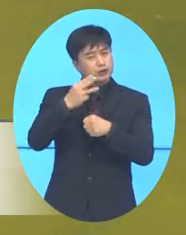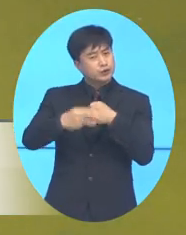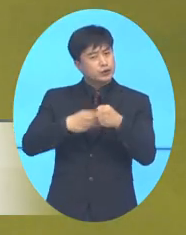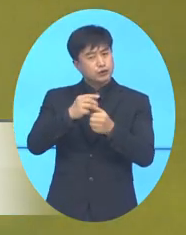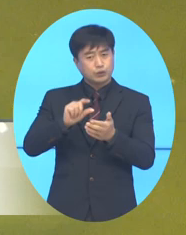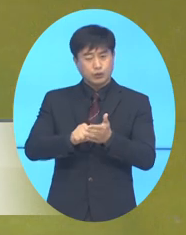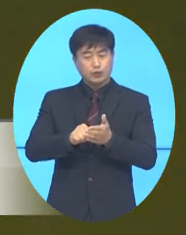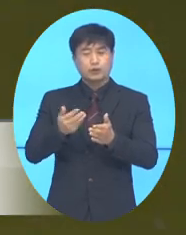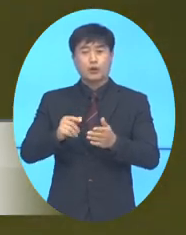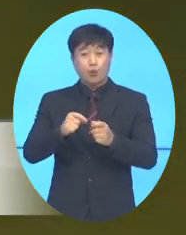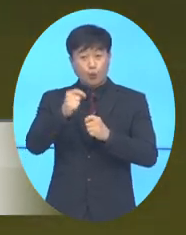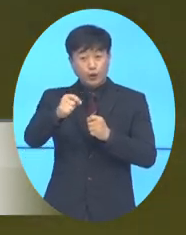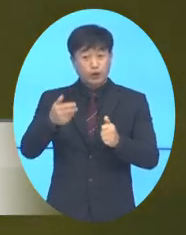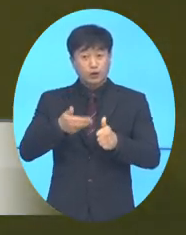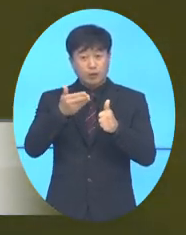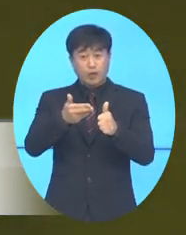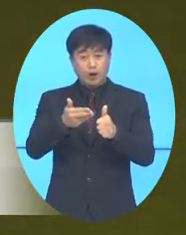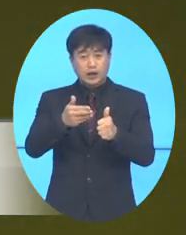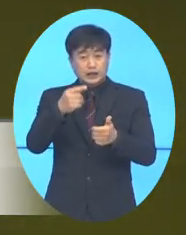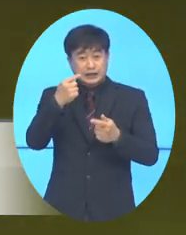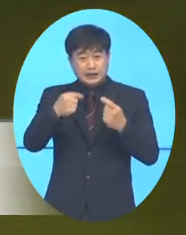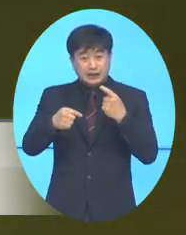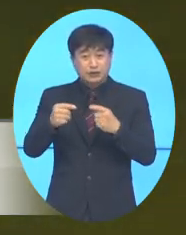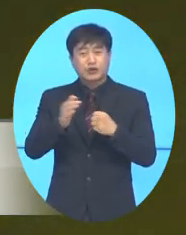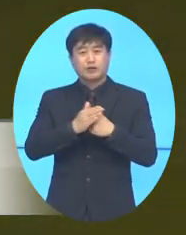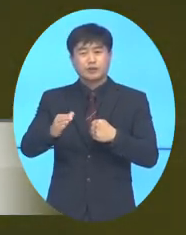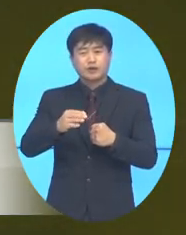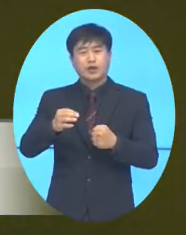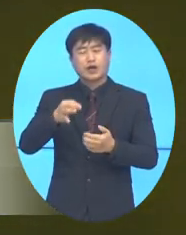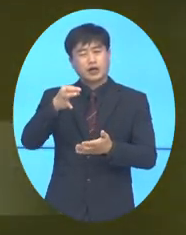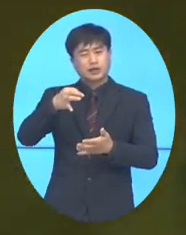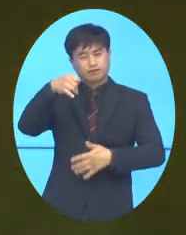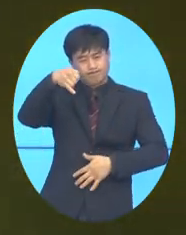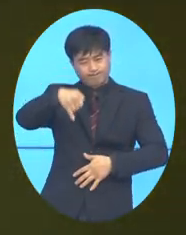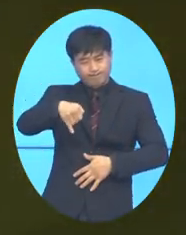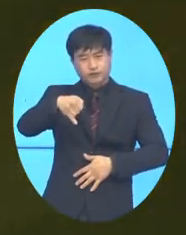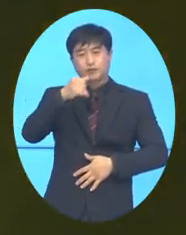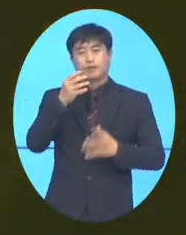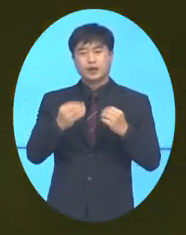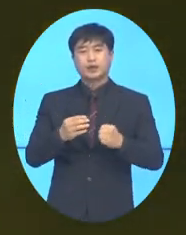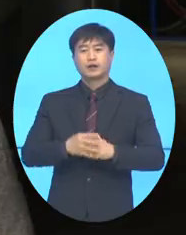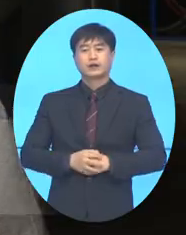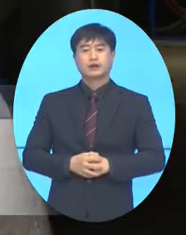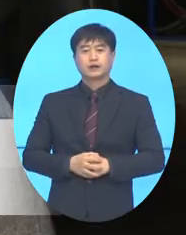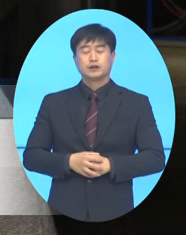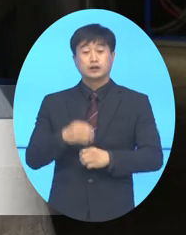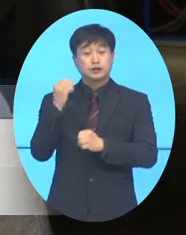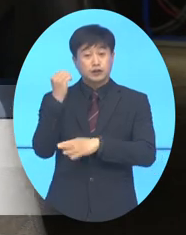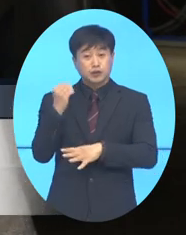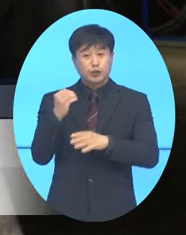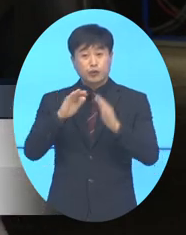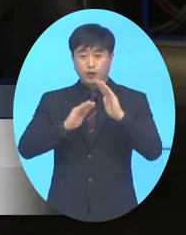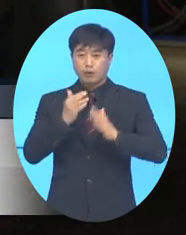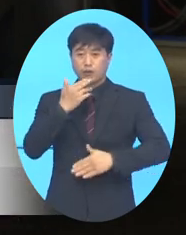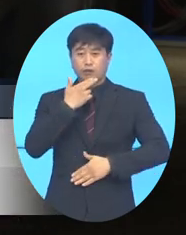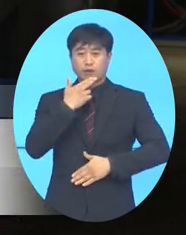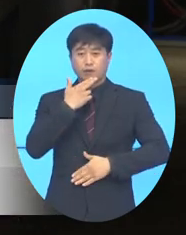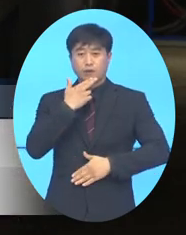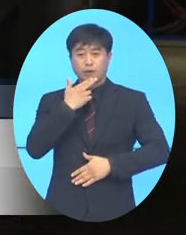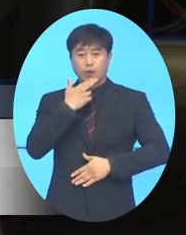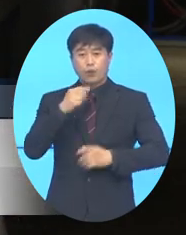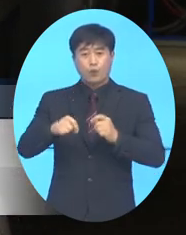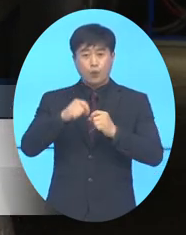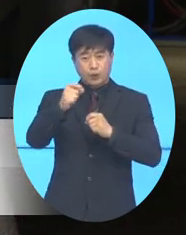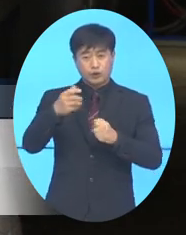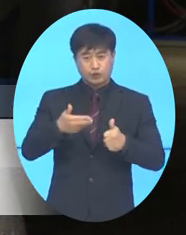기간이 길어지면 꼬리 지느러미와 주둥이에 상처가 나서 상품성이 떨어지는 경우가 많습니다. 기본 매뉴얼도 없고 너무